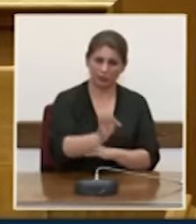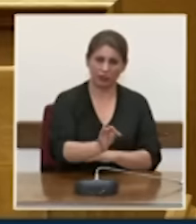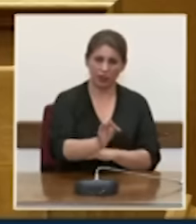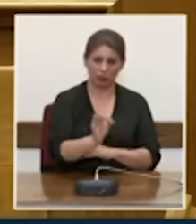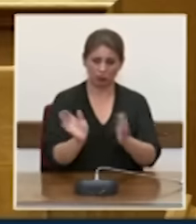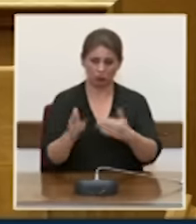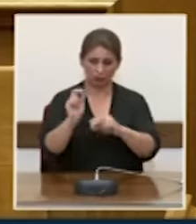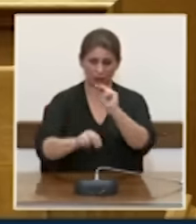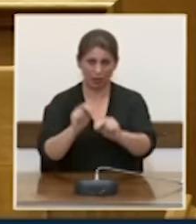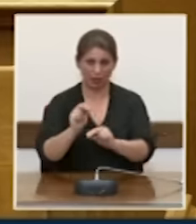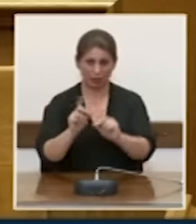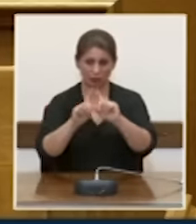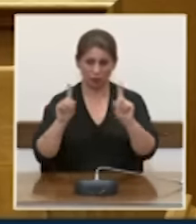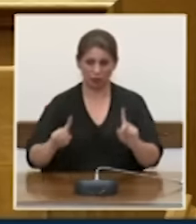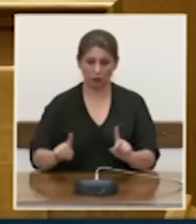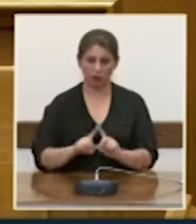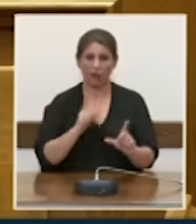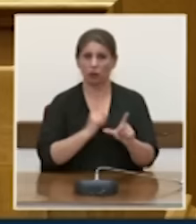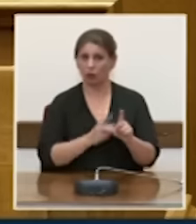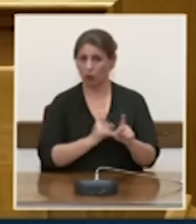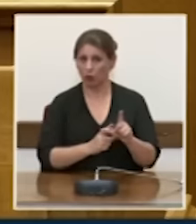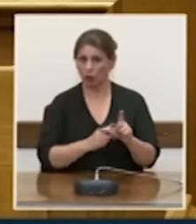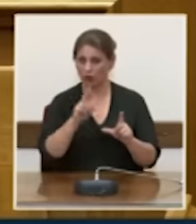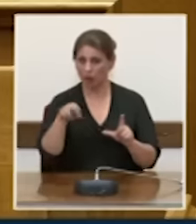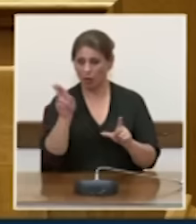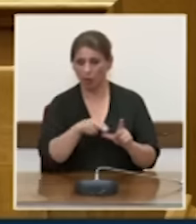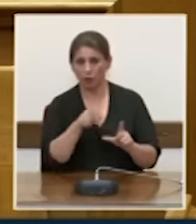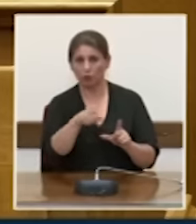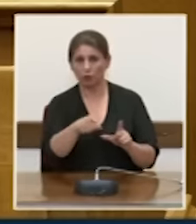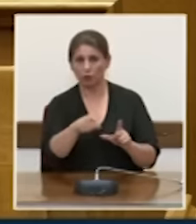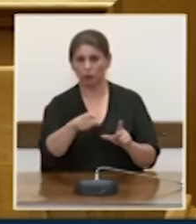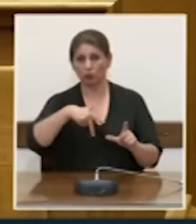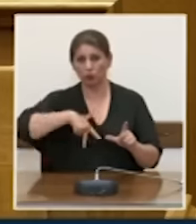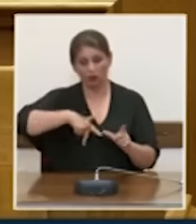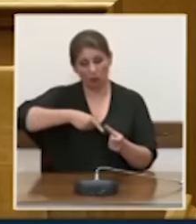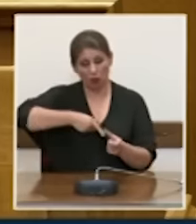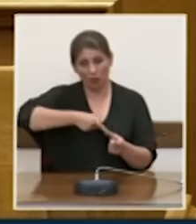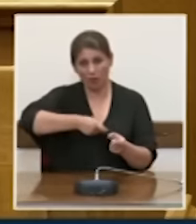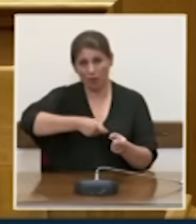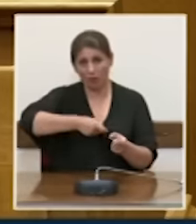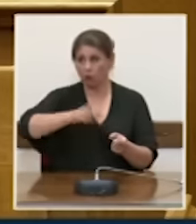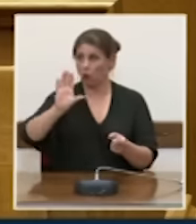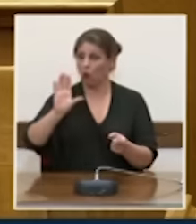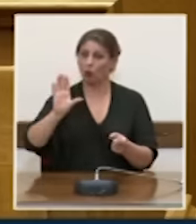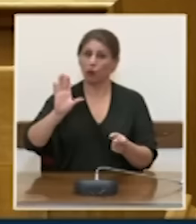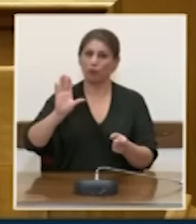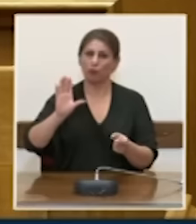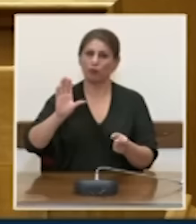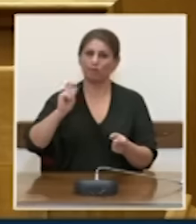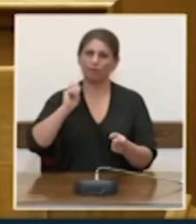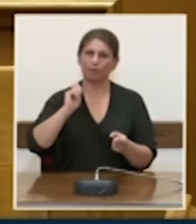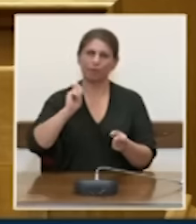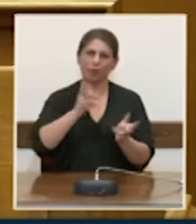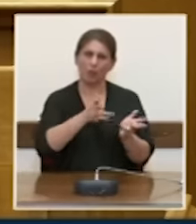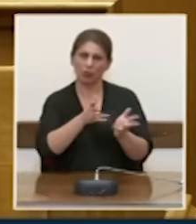ψηφοδέλτιο του ΚΚΕ. Να απορρίψουν τόσο τους κυβερνητικούς εκβιασμούς, όσο και τις αυταπάτες της